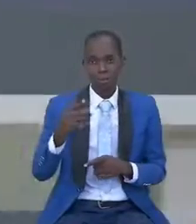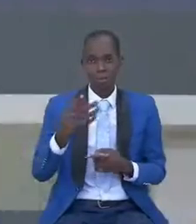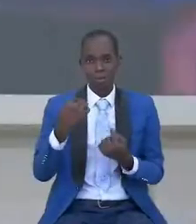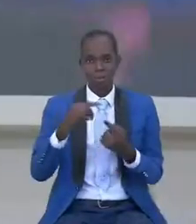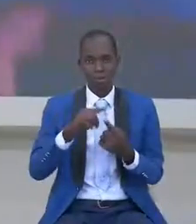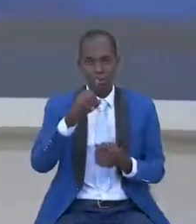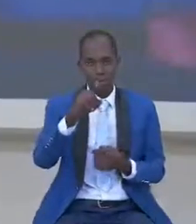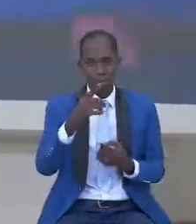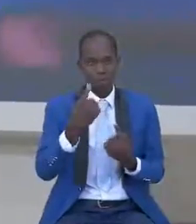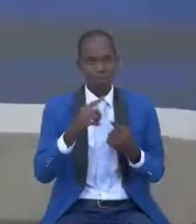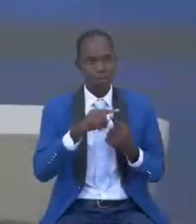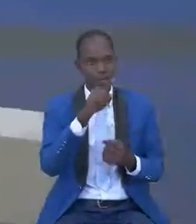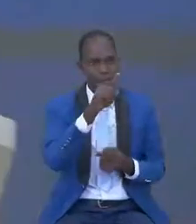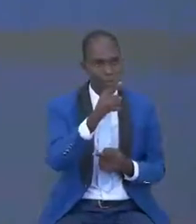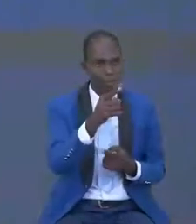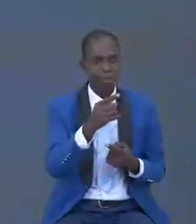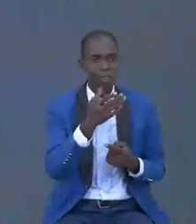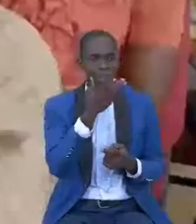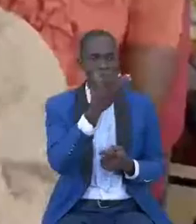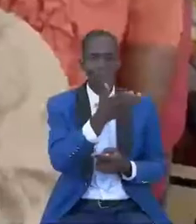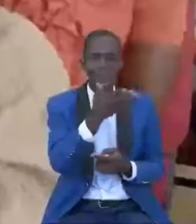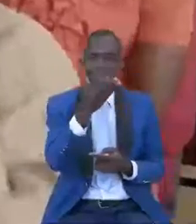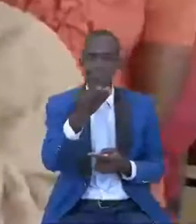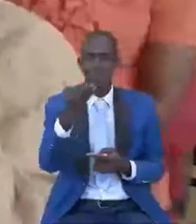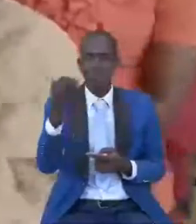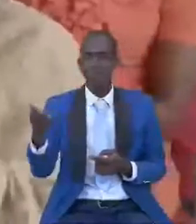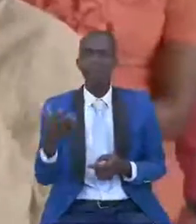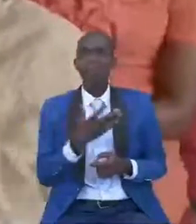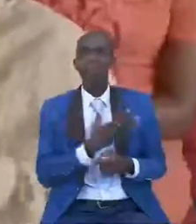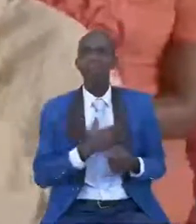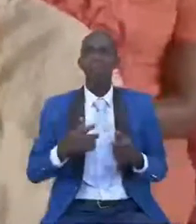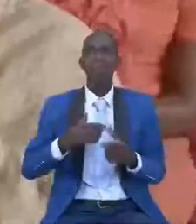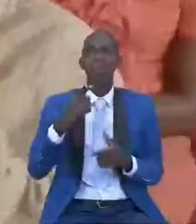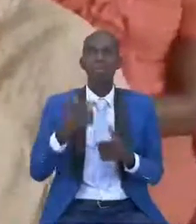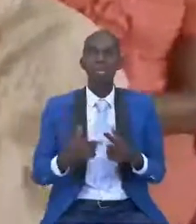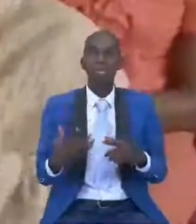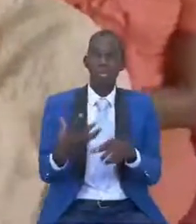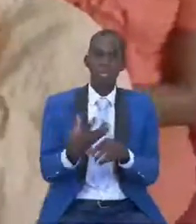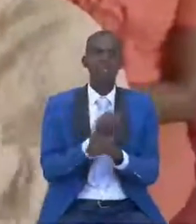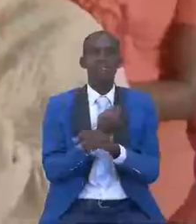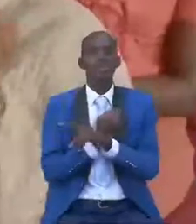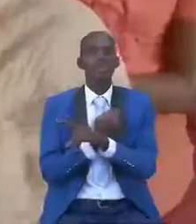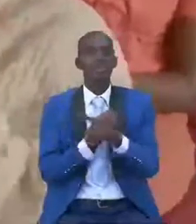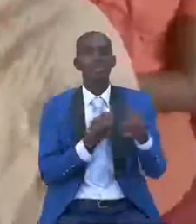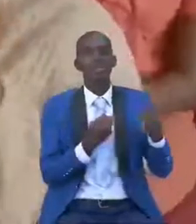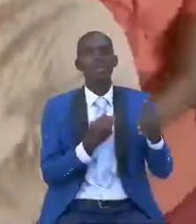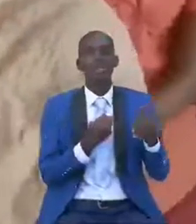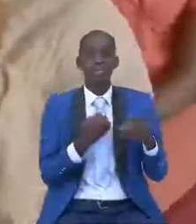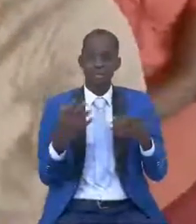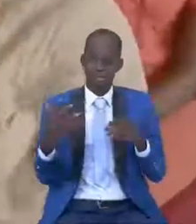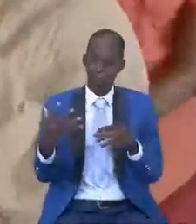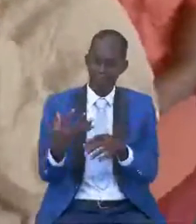là-bas, à toi là-bas, à toi là-bas. Ensuite, que je vous prenne. J'ai dit que je vous